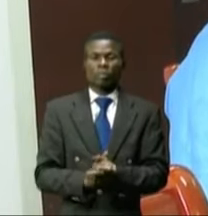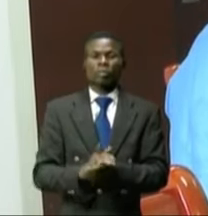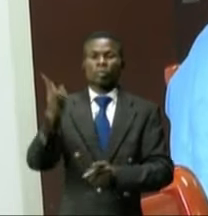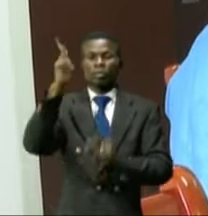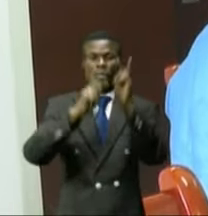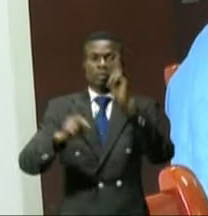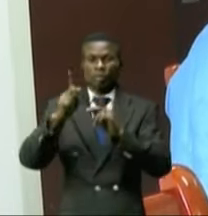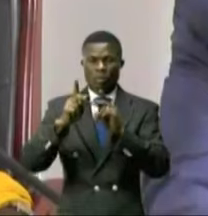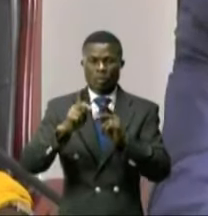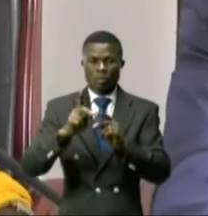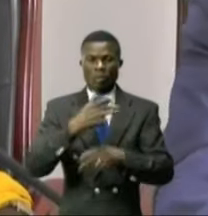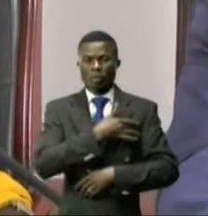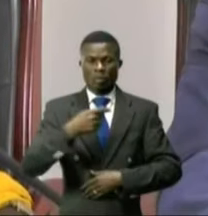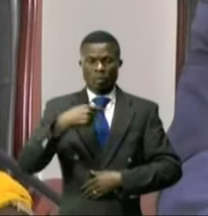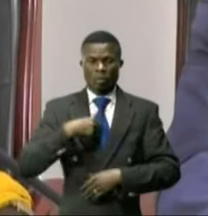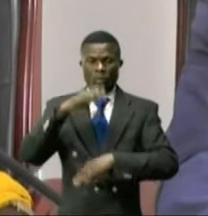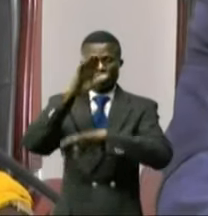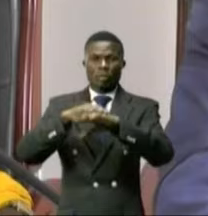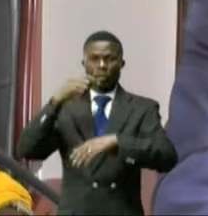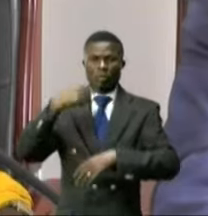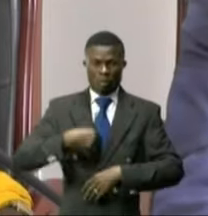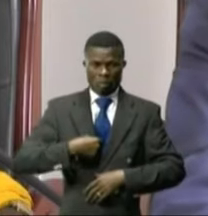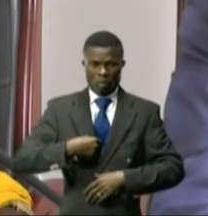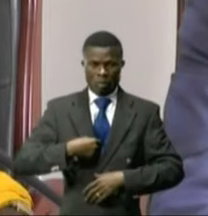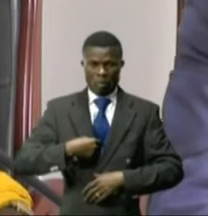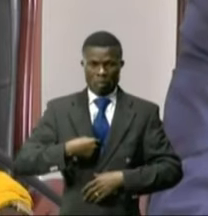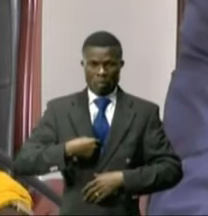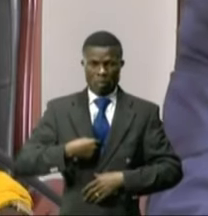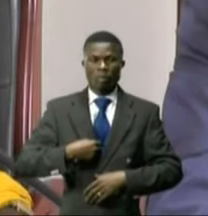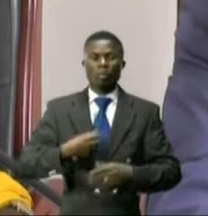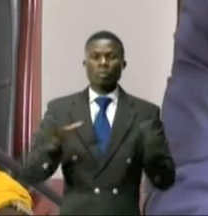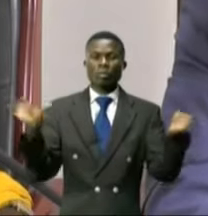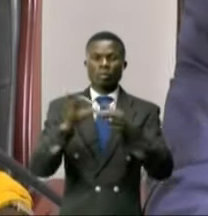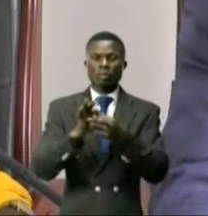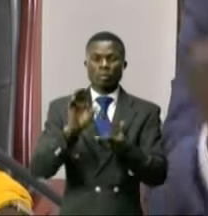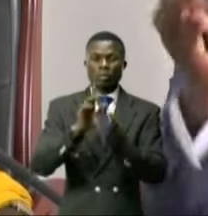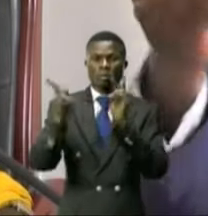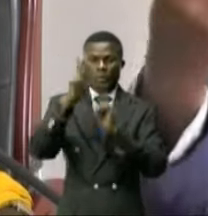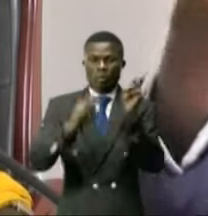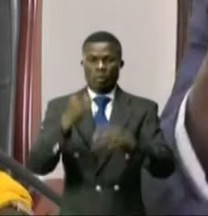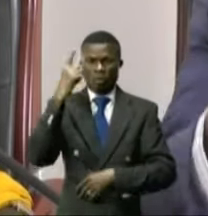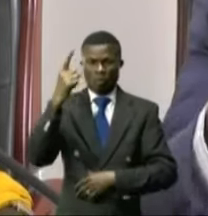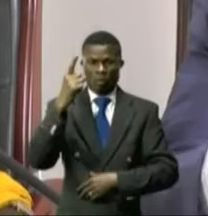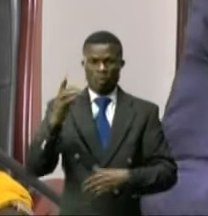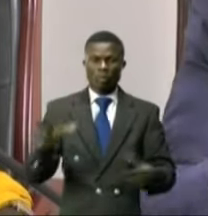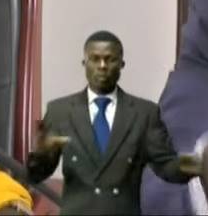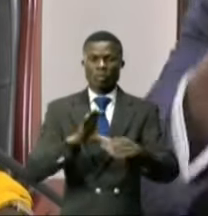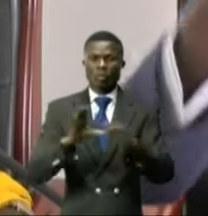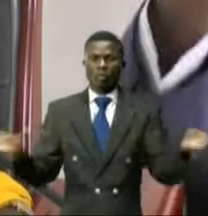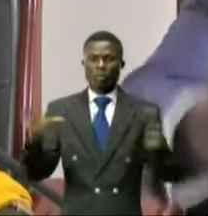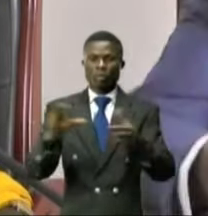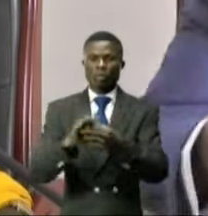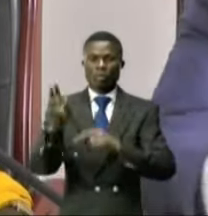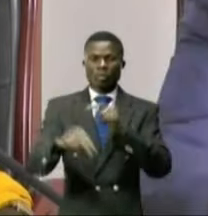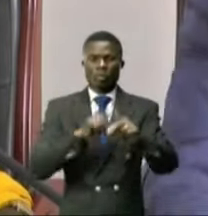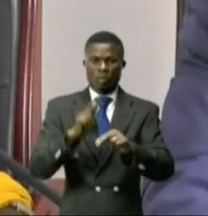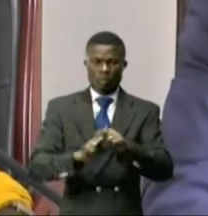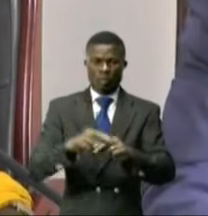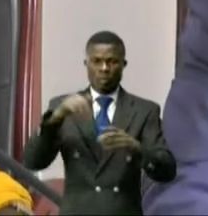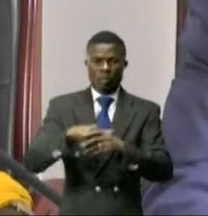peuple sur qui mon nom est invoqué. Lorsqu'il s'humilie, un seul peuple, la réconciliation nationale en